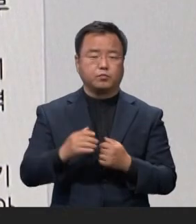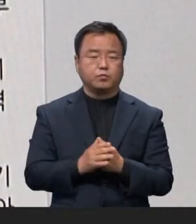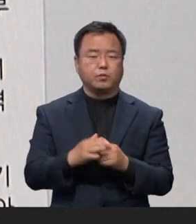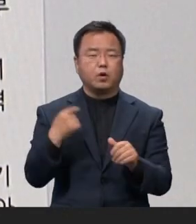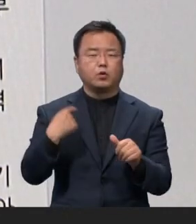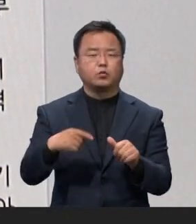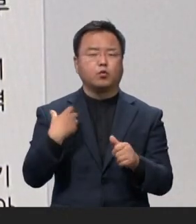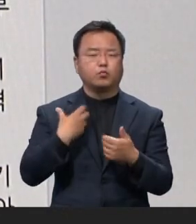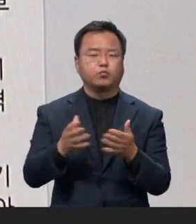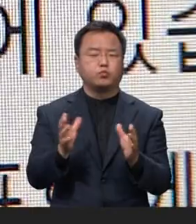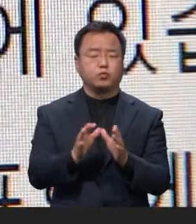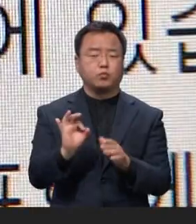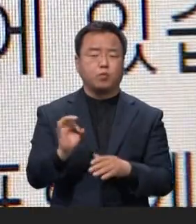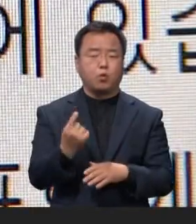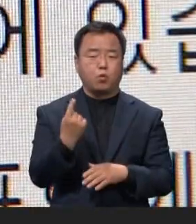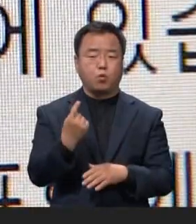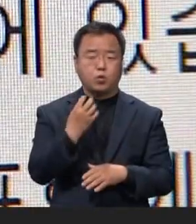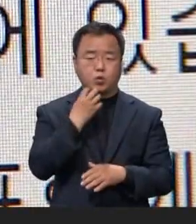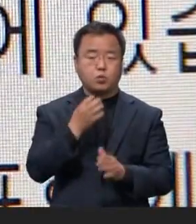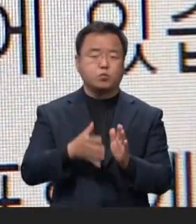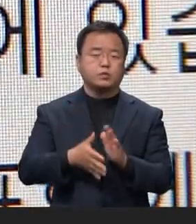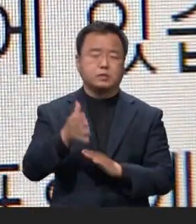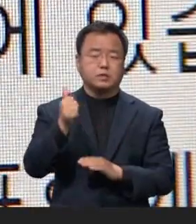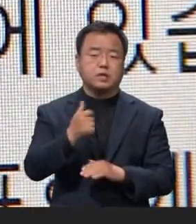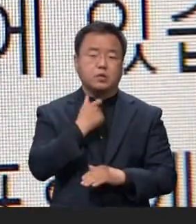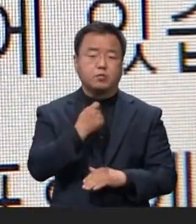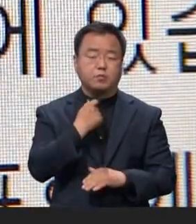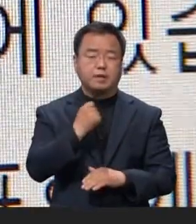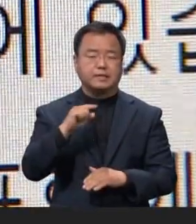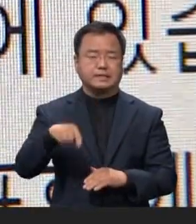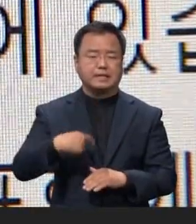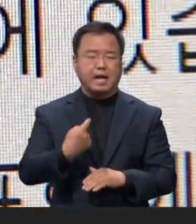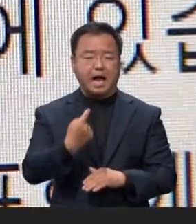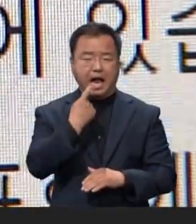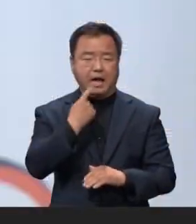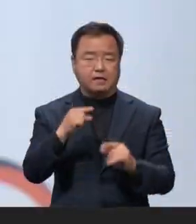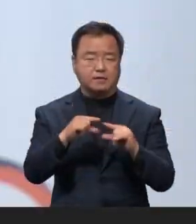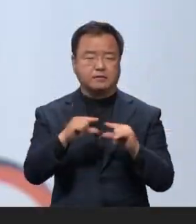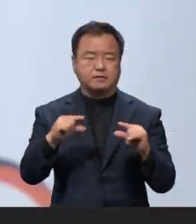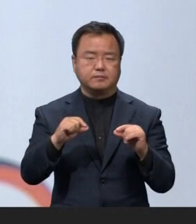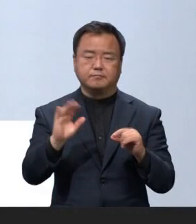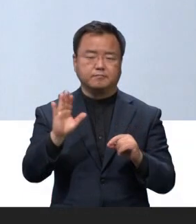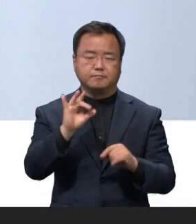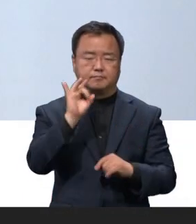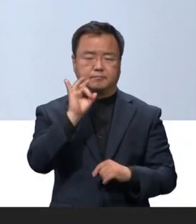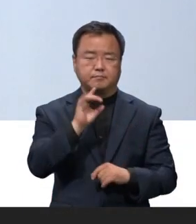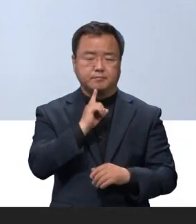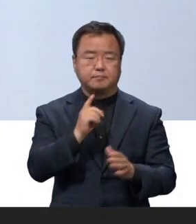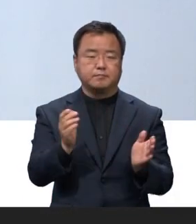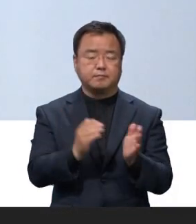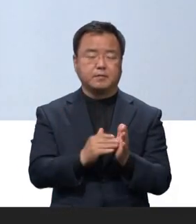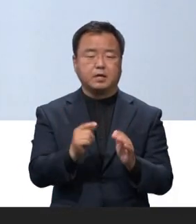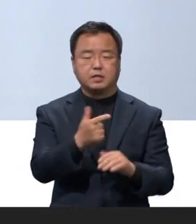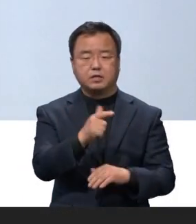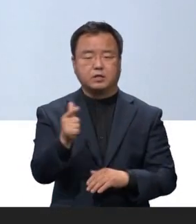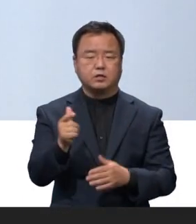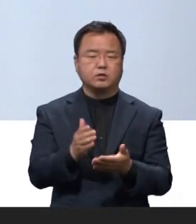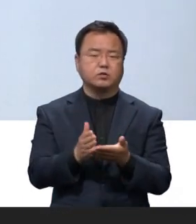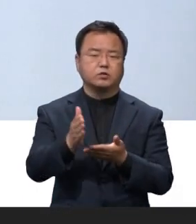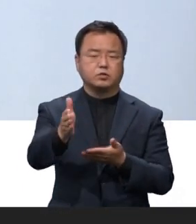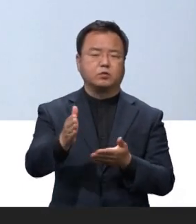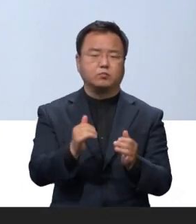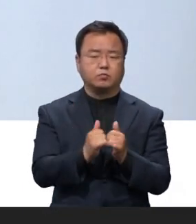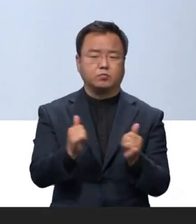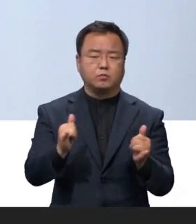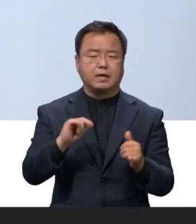오세훈 서울시장이 도입하려는 자가 진단 키트 m 선을 그었습니다 여러 전문가들이 이자가